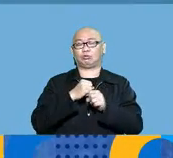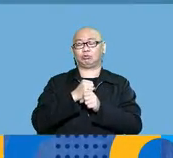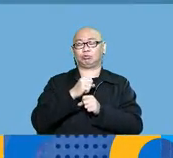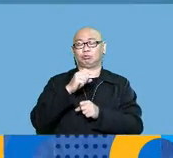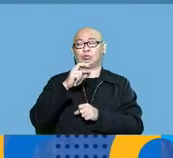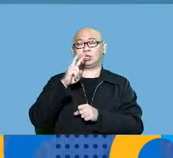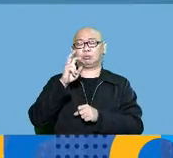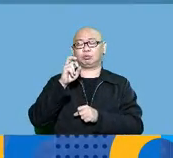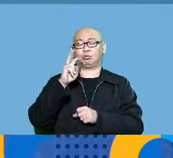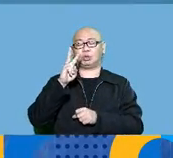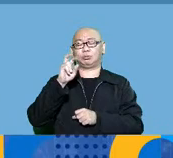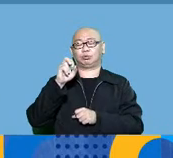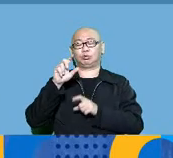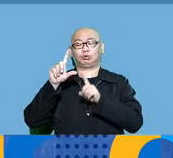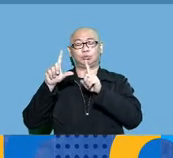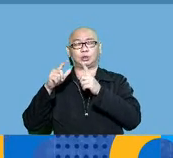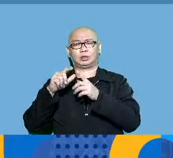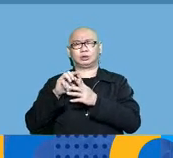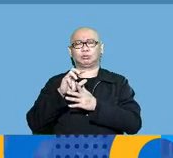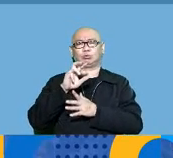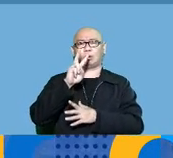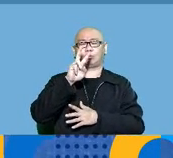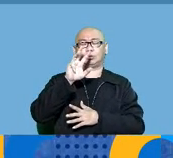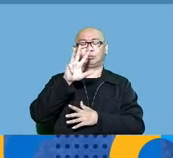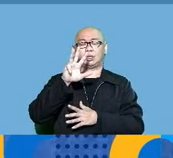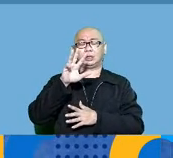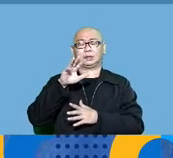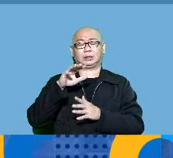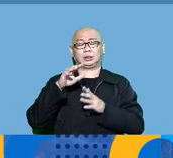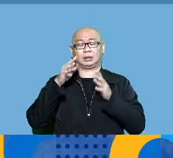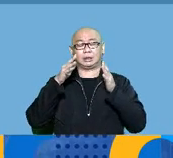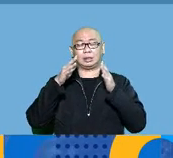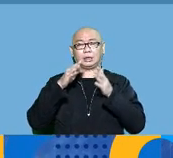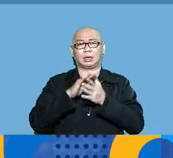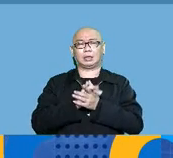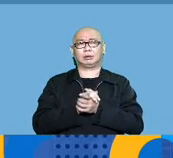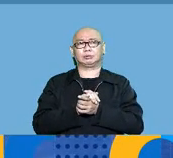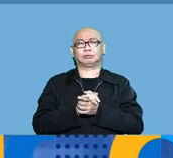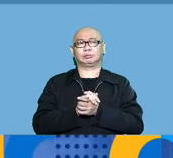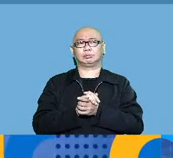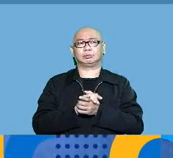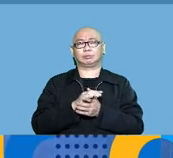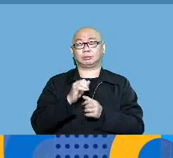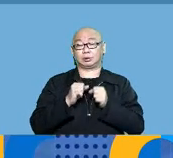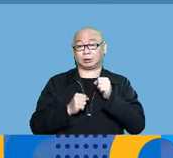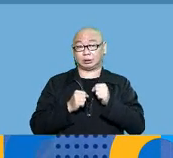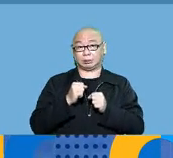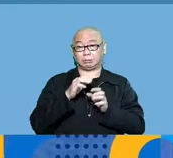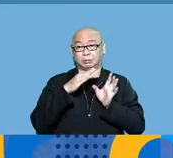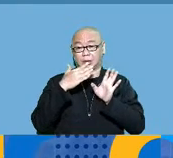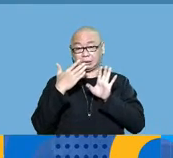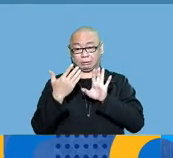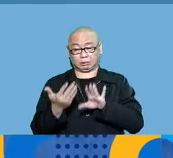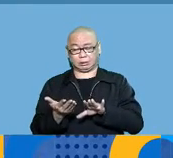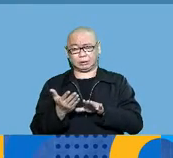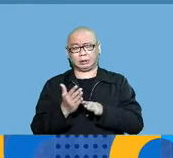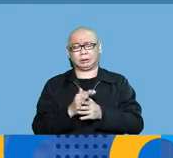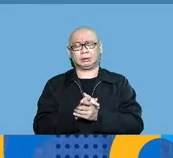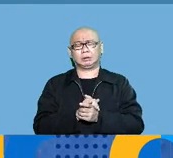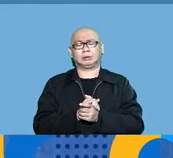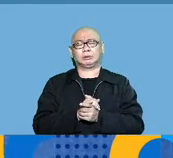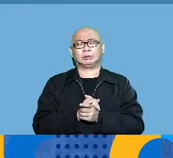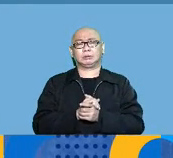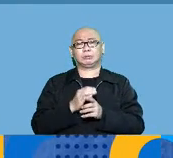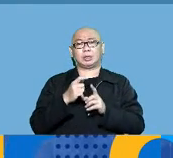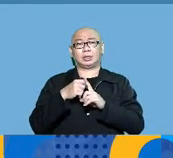2017, setidaknya diberitakan 29 kasus kematian mendadak saat aktivitas olahraga, sebagian besar